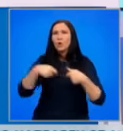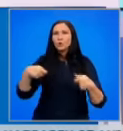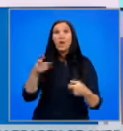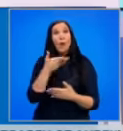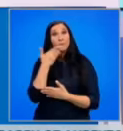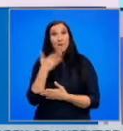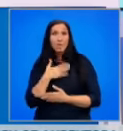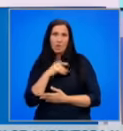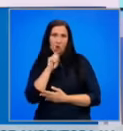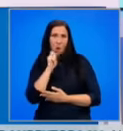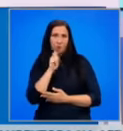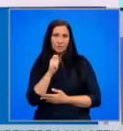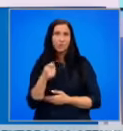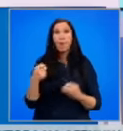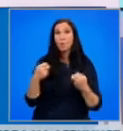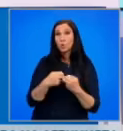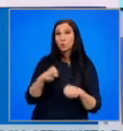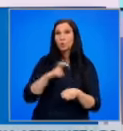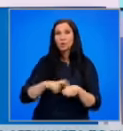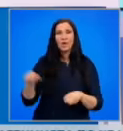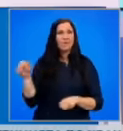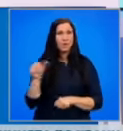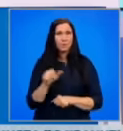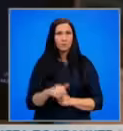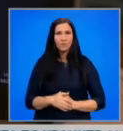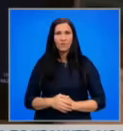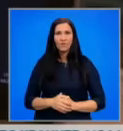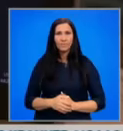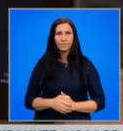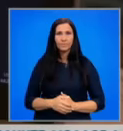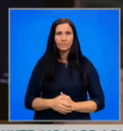Това обяснява кореспондентът ни в Брюксел, Десислава Апостолова.